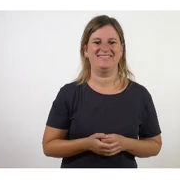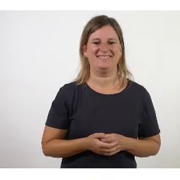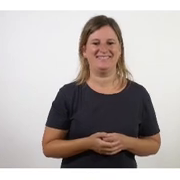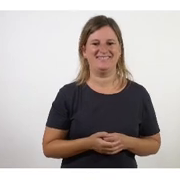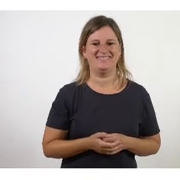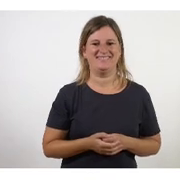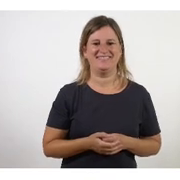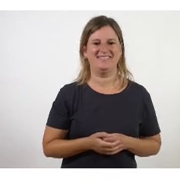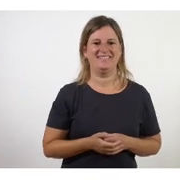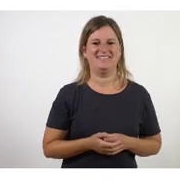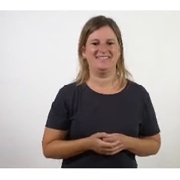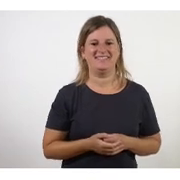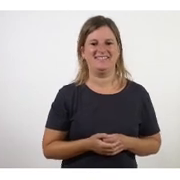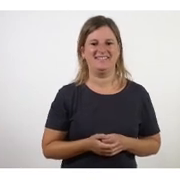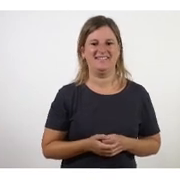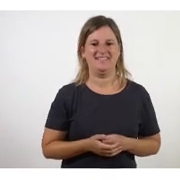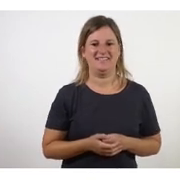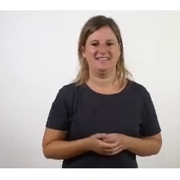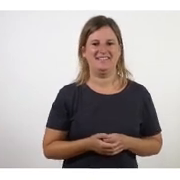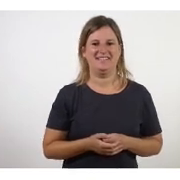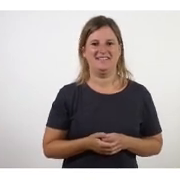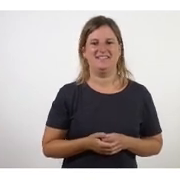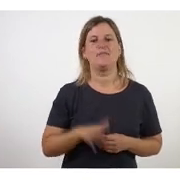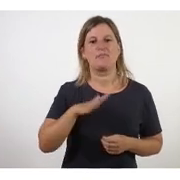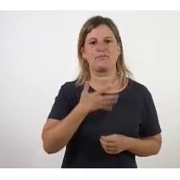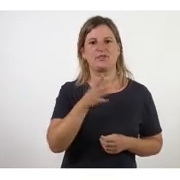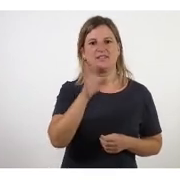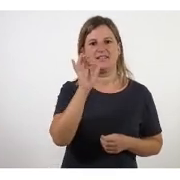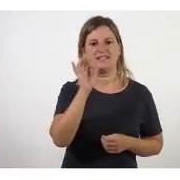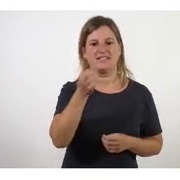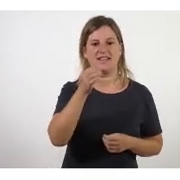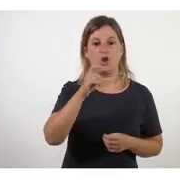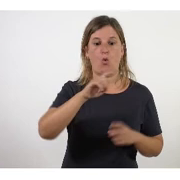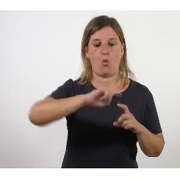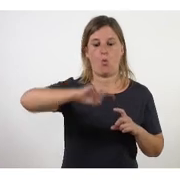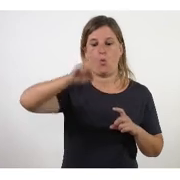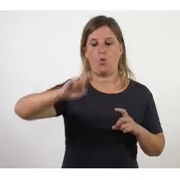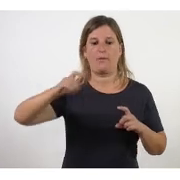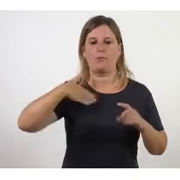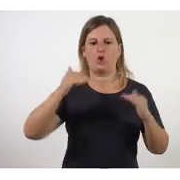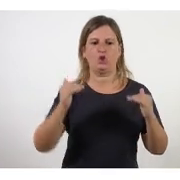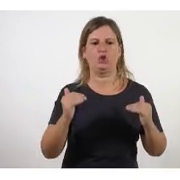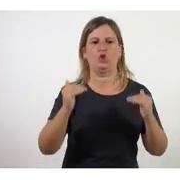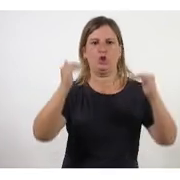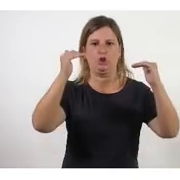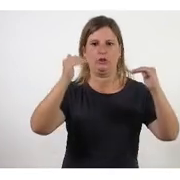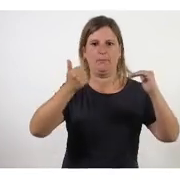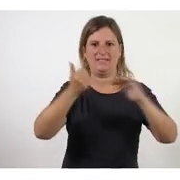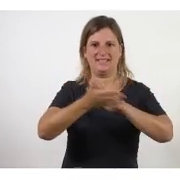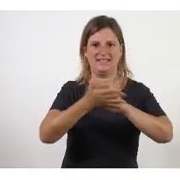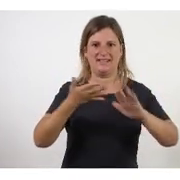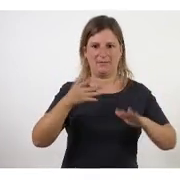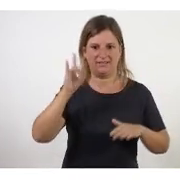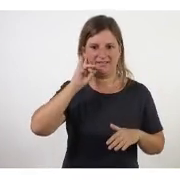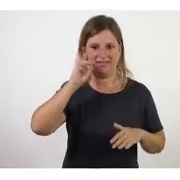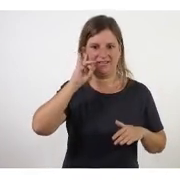No sé si heu notat, no? És a dir, et permet, mitjançant curves, podries col·locar-ho tot a dalt, accelerar la reproducció. S'ha sentit